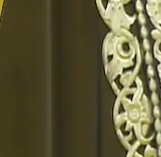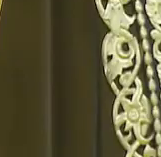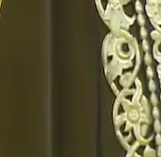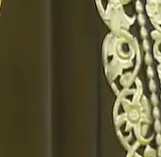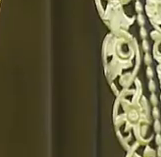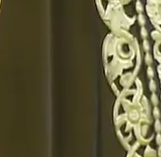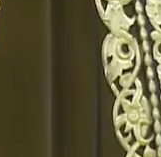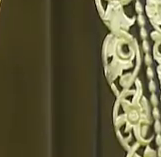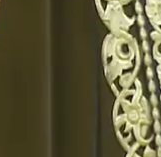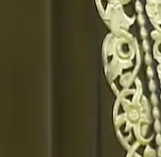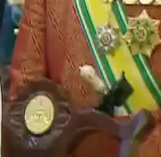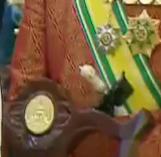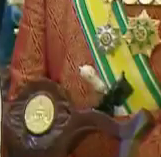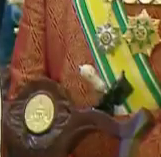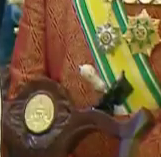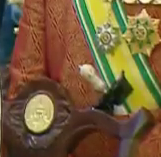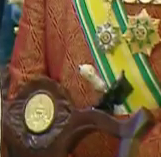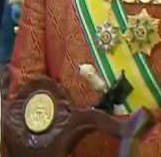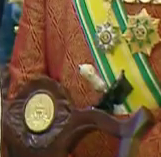serta memelihara